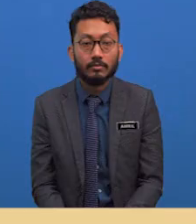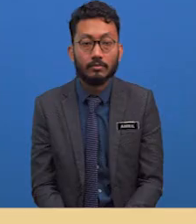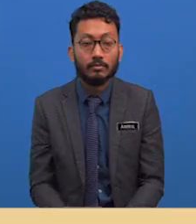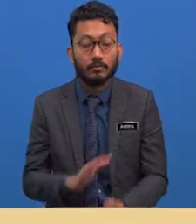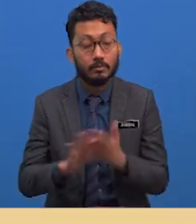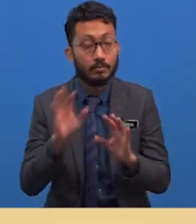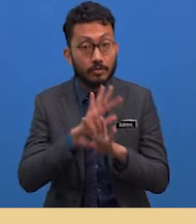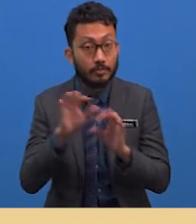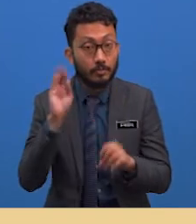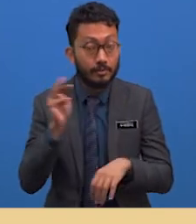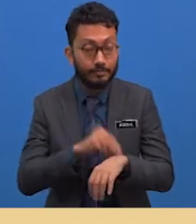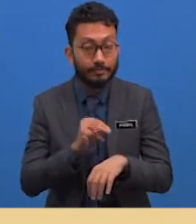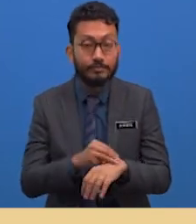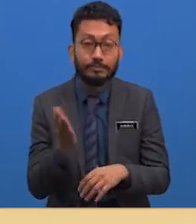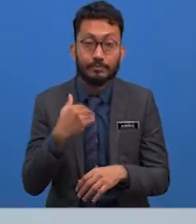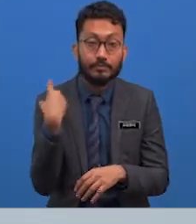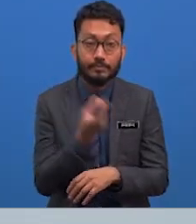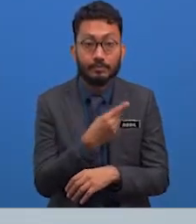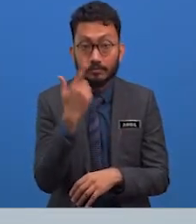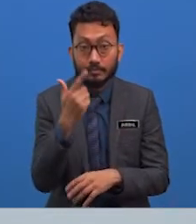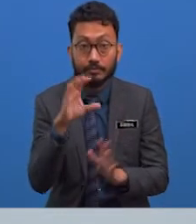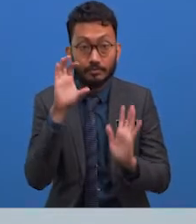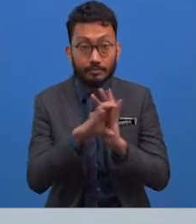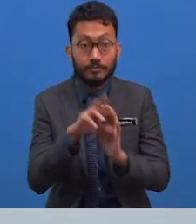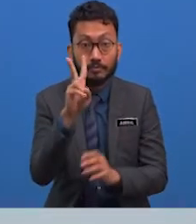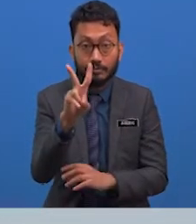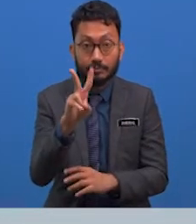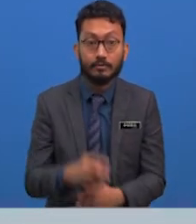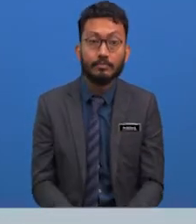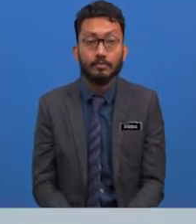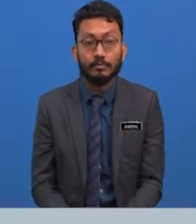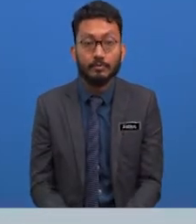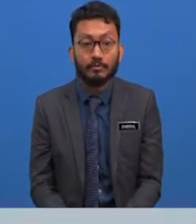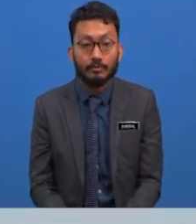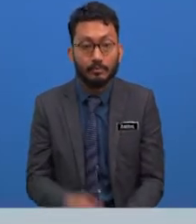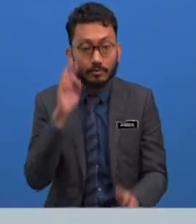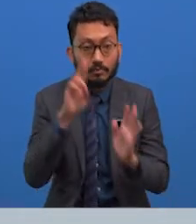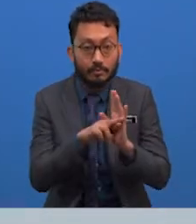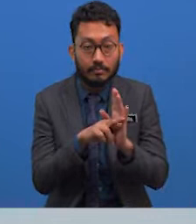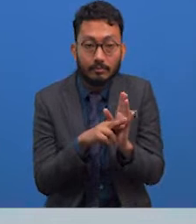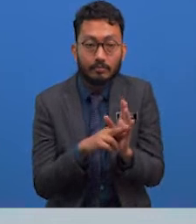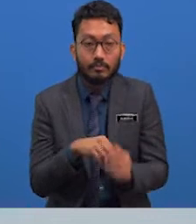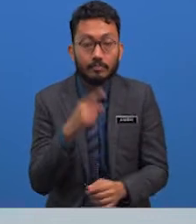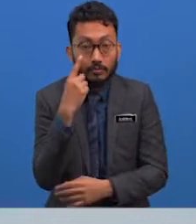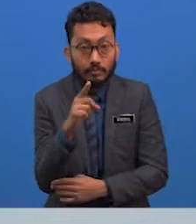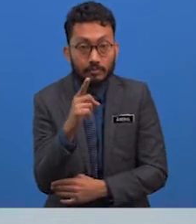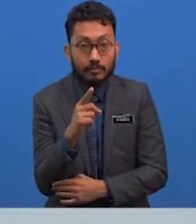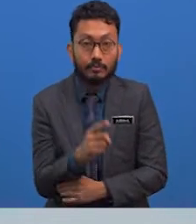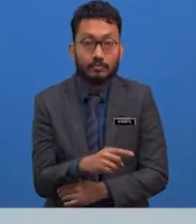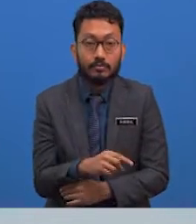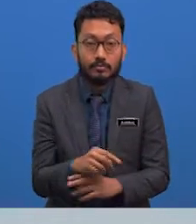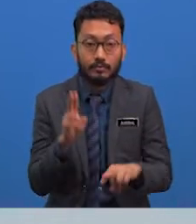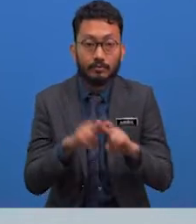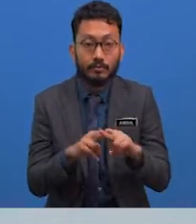Baik, tanpa membuang masa, mari kita lihat contoh kedua. Rajah menunjukkan kedudukan Hana sedang